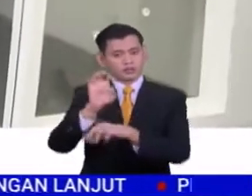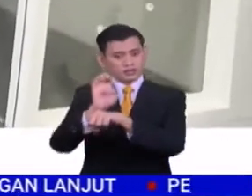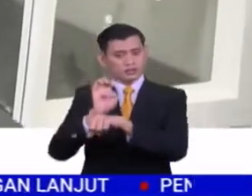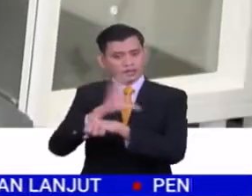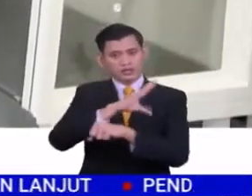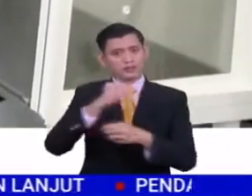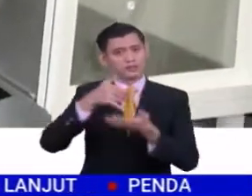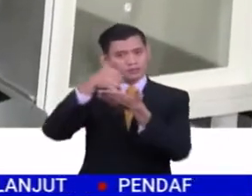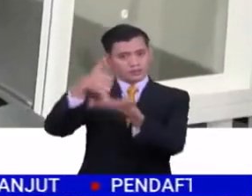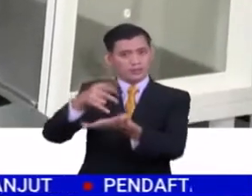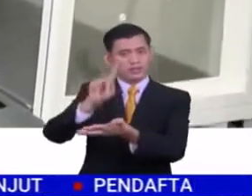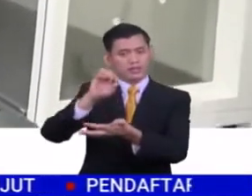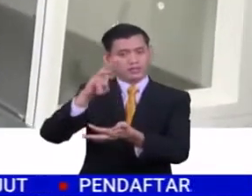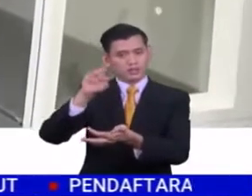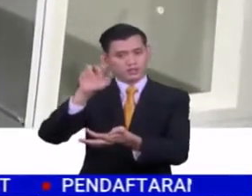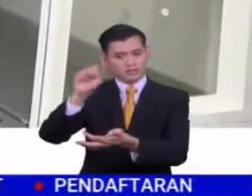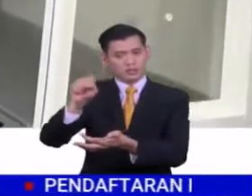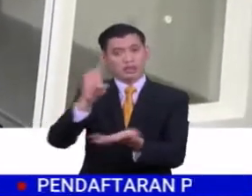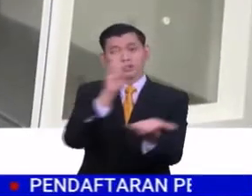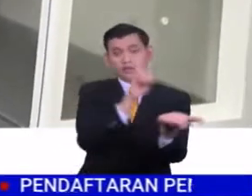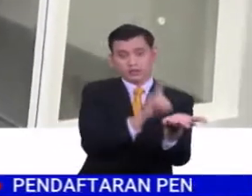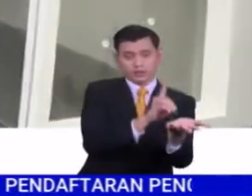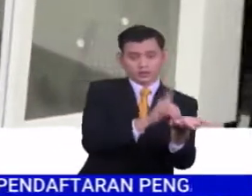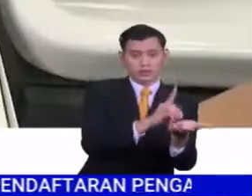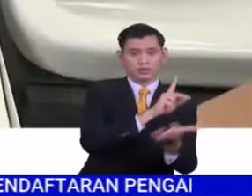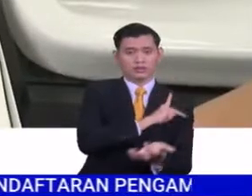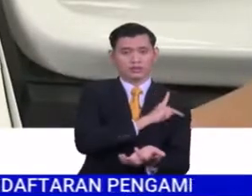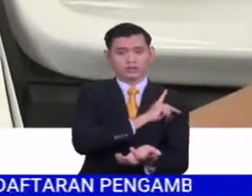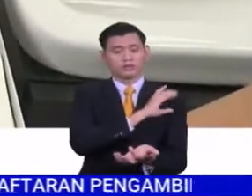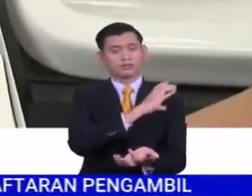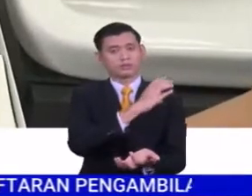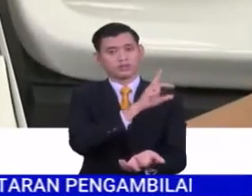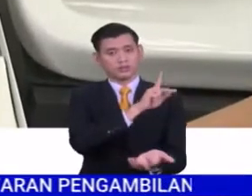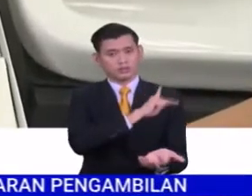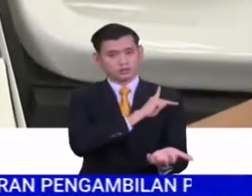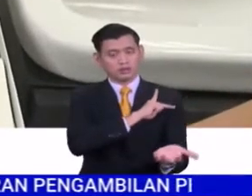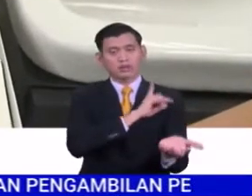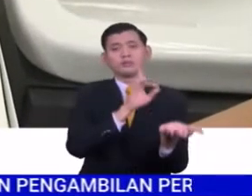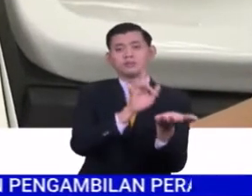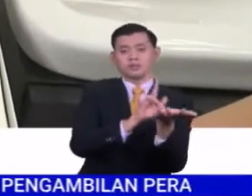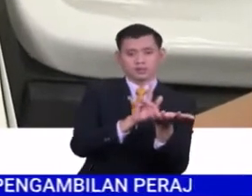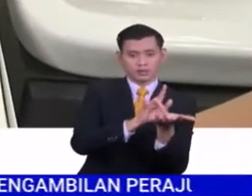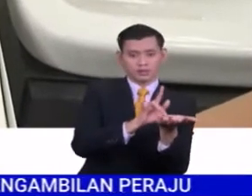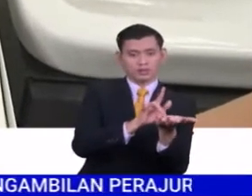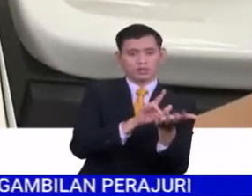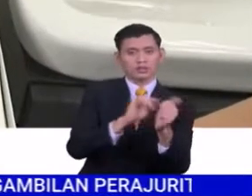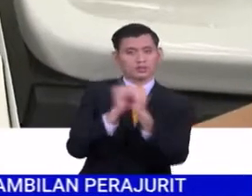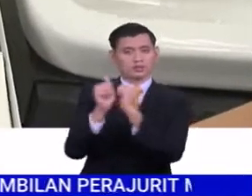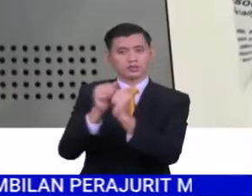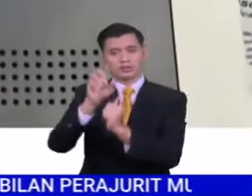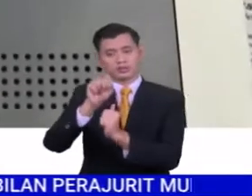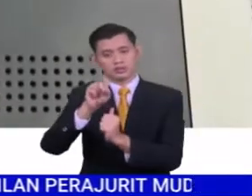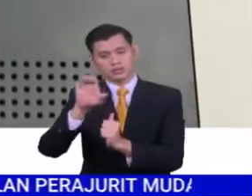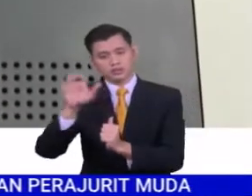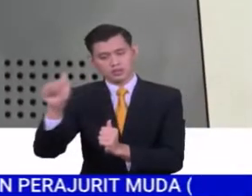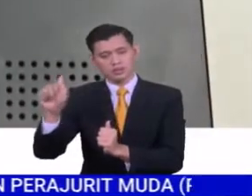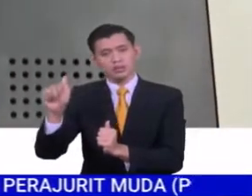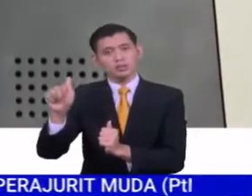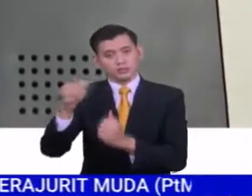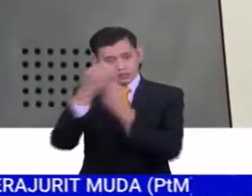dan sebagainya. Dr. Munawar yang merupakan Ketua Pegawai Perubatan Kontingen Malaysia ke Sukan Si Hanoi juga